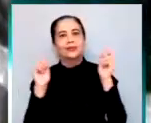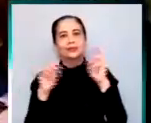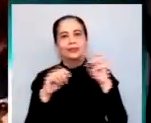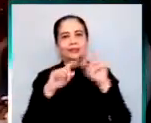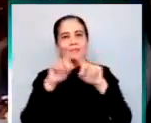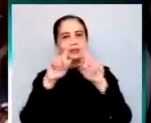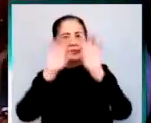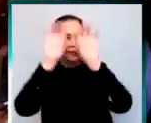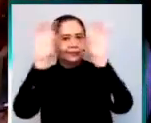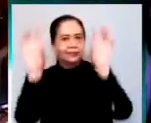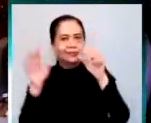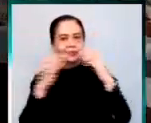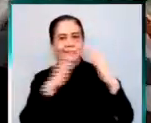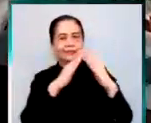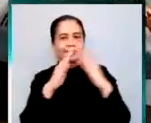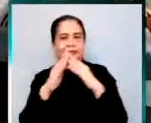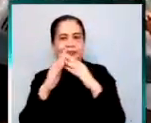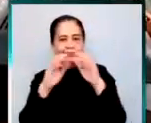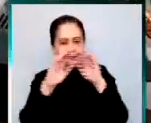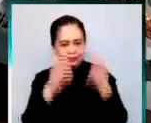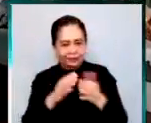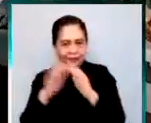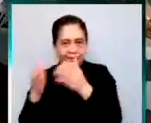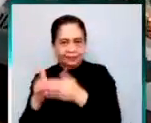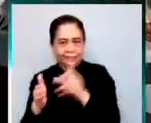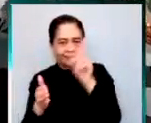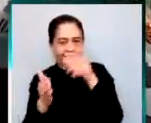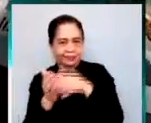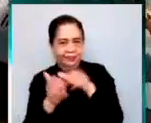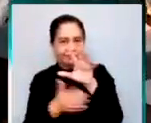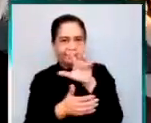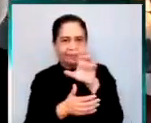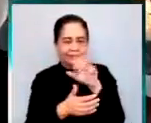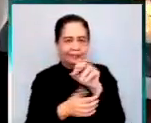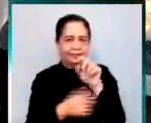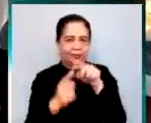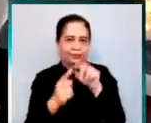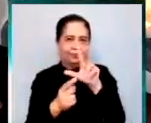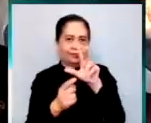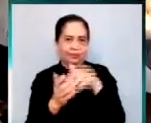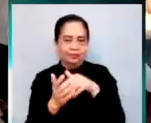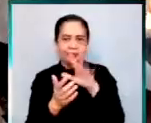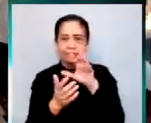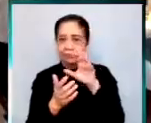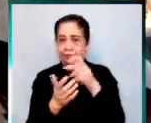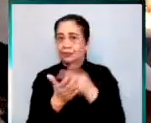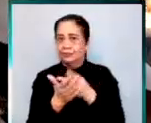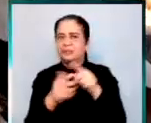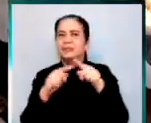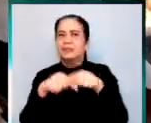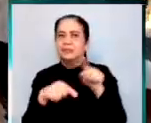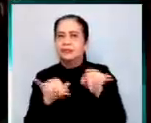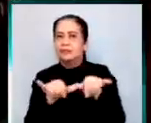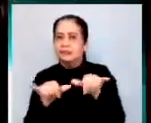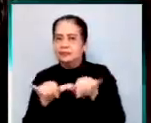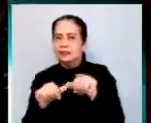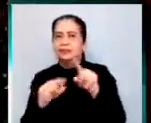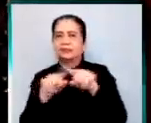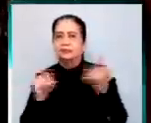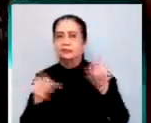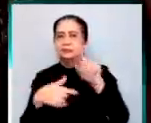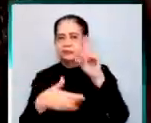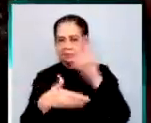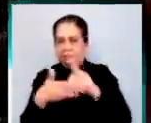Christmas Village figurines na ito na 1,500 to 3,500 pesos depende sa size at design. Ang